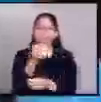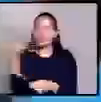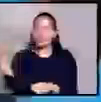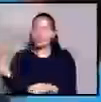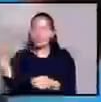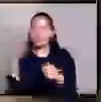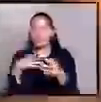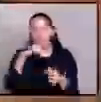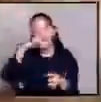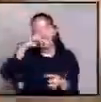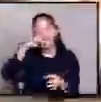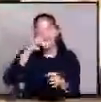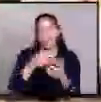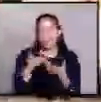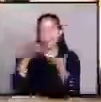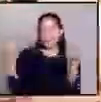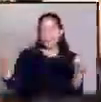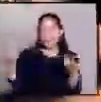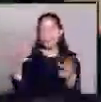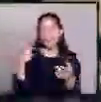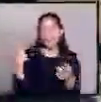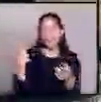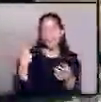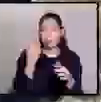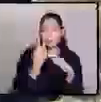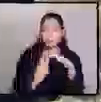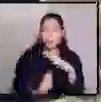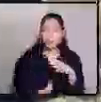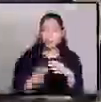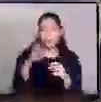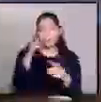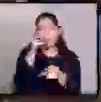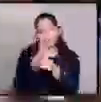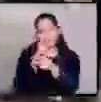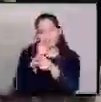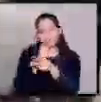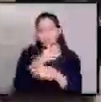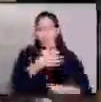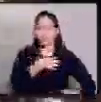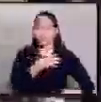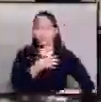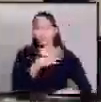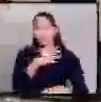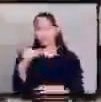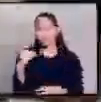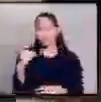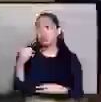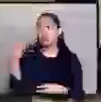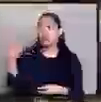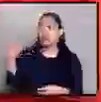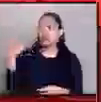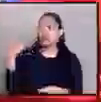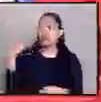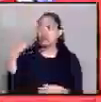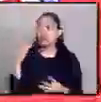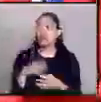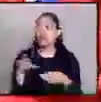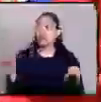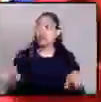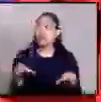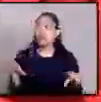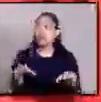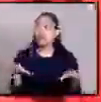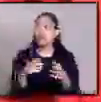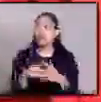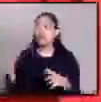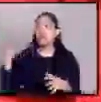nahiwalay sa magulang at may muntik ng malunod. Kaya todo bantay ang mga pulis at volunteers. Ang ginawa po, yung aming mga